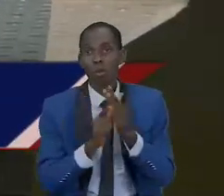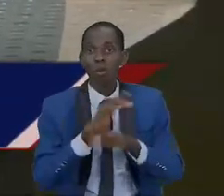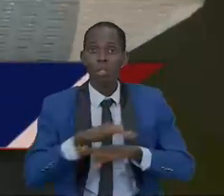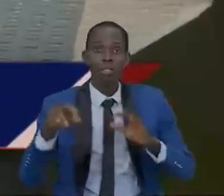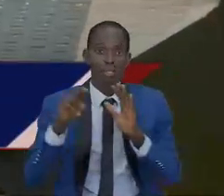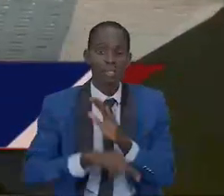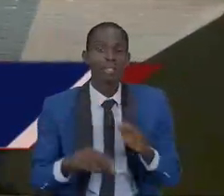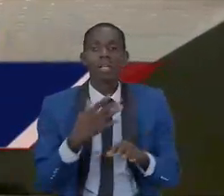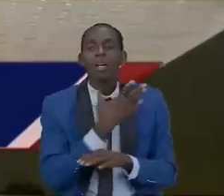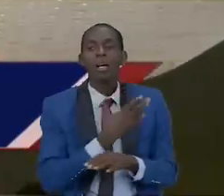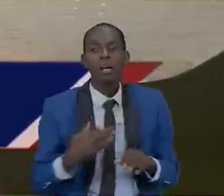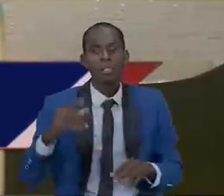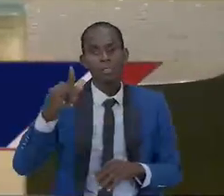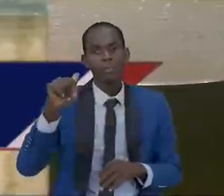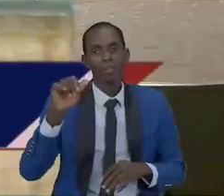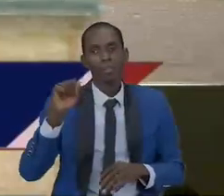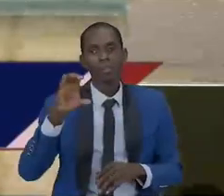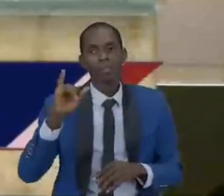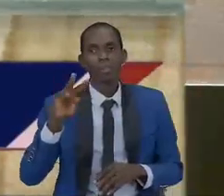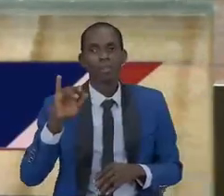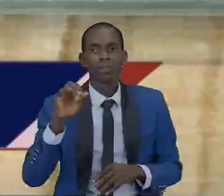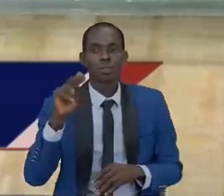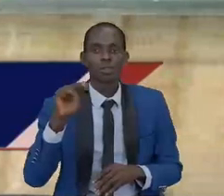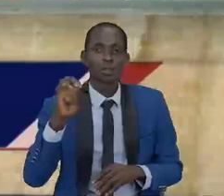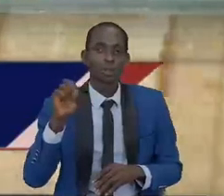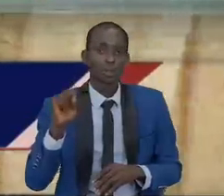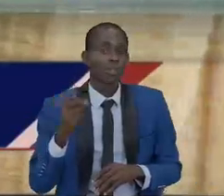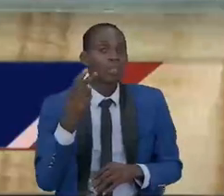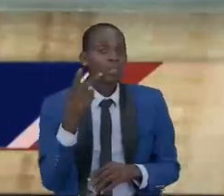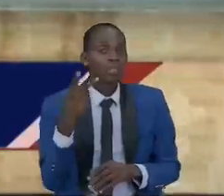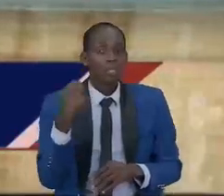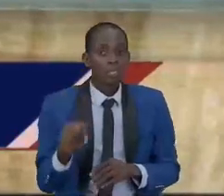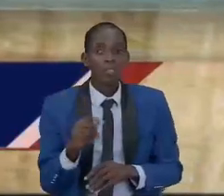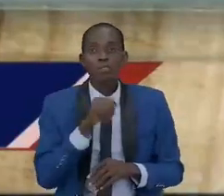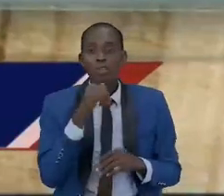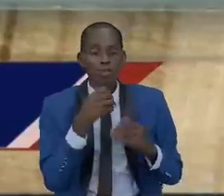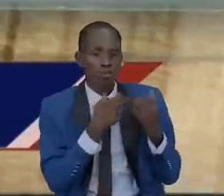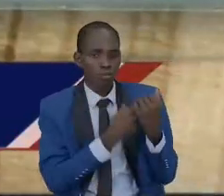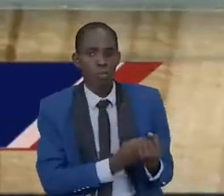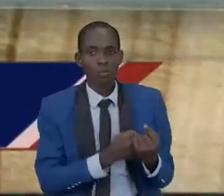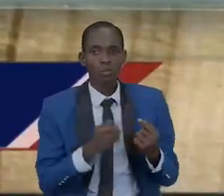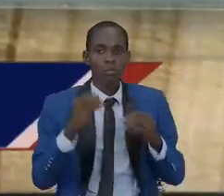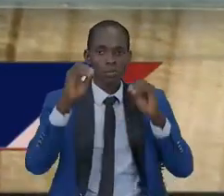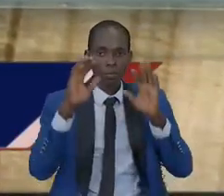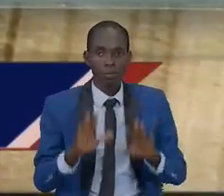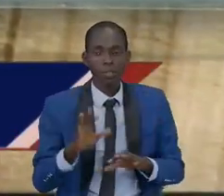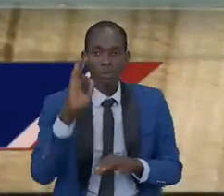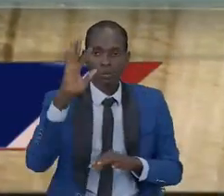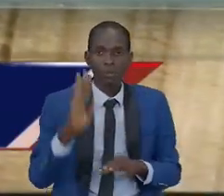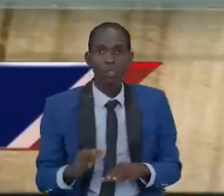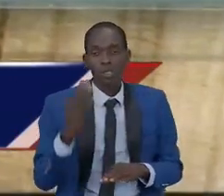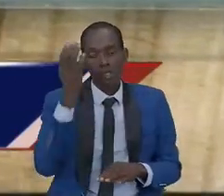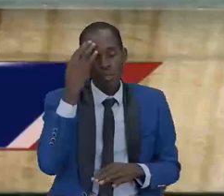libertinage ils sont incorrigibles ils ont entendu ils sont appris que Christol est le Sauveur